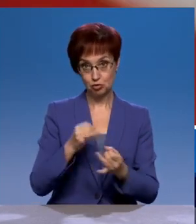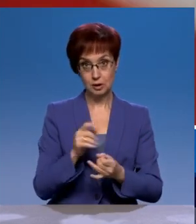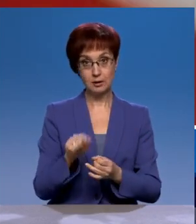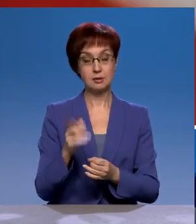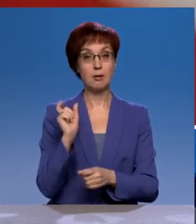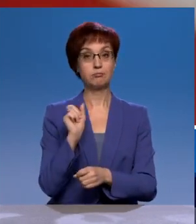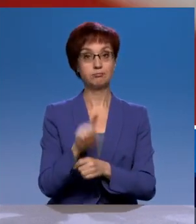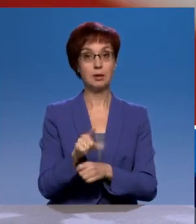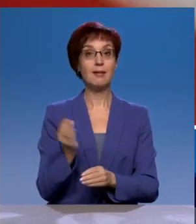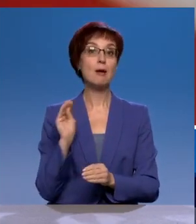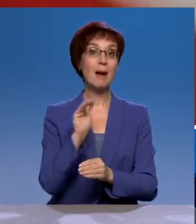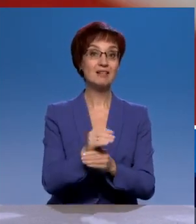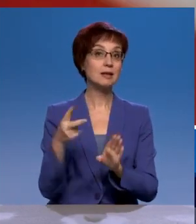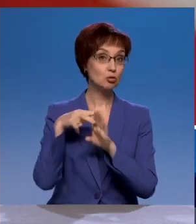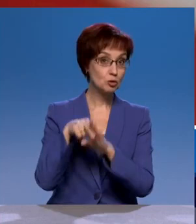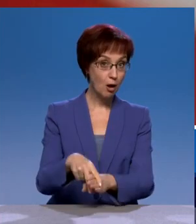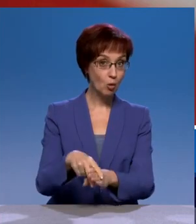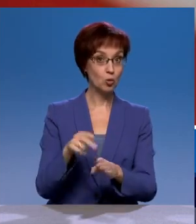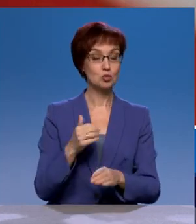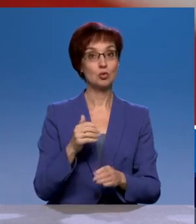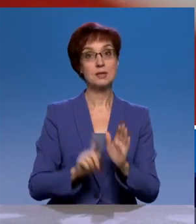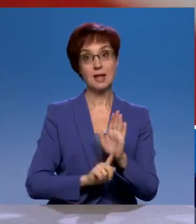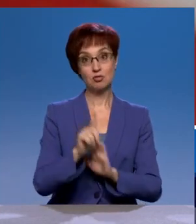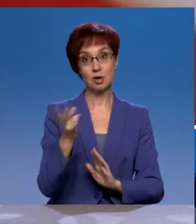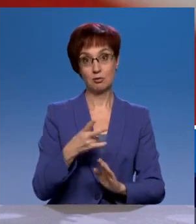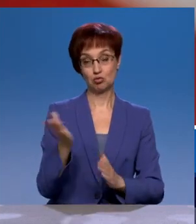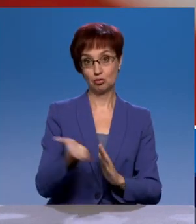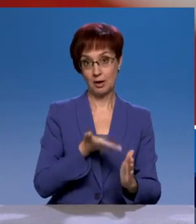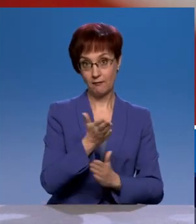должны ликвидировать и дефицит врачей, это не снимает этого вопроса, а для